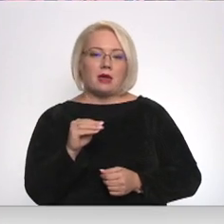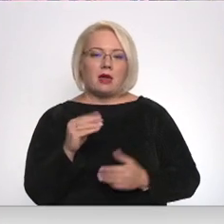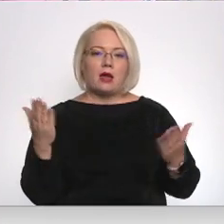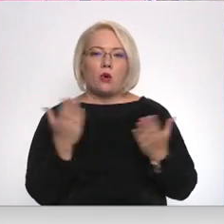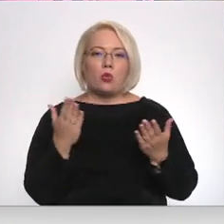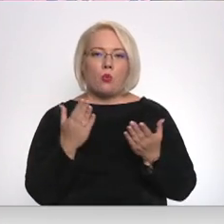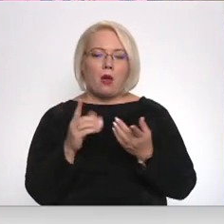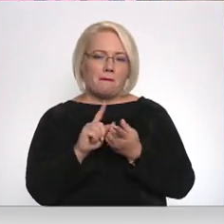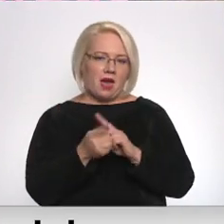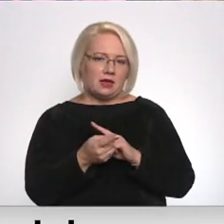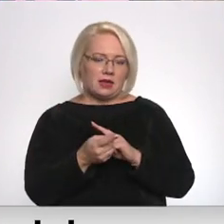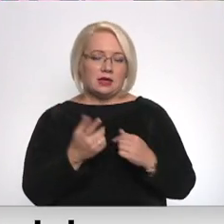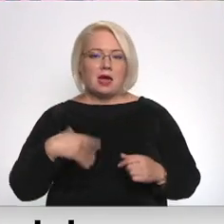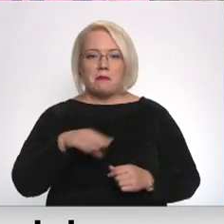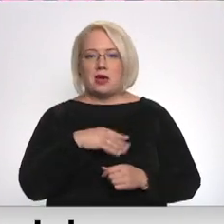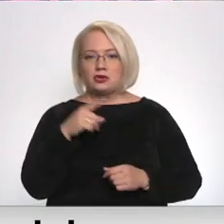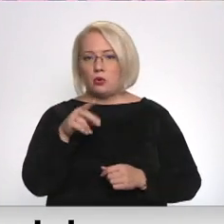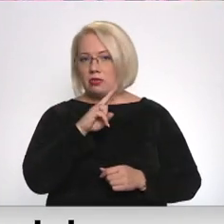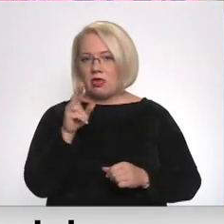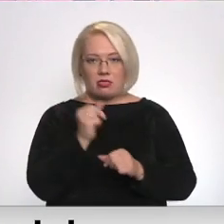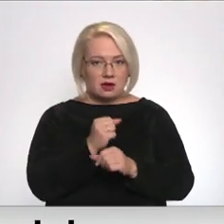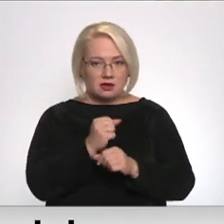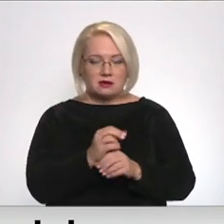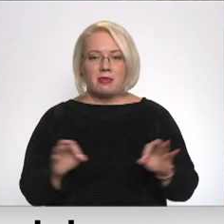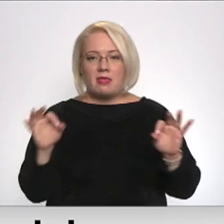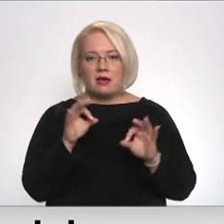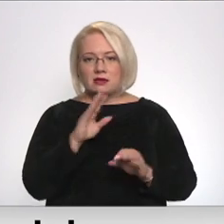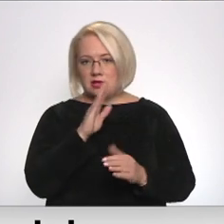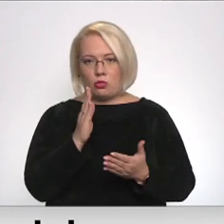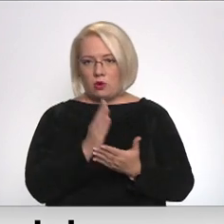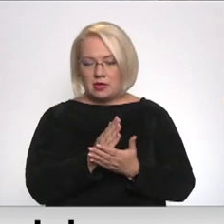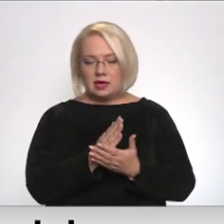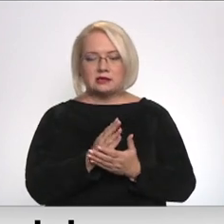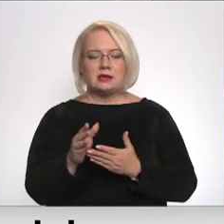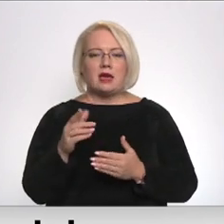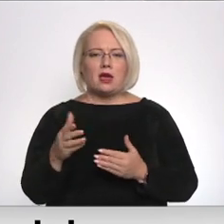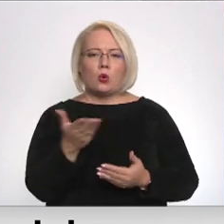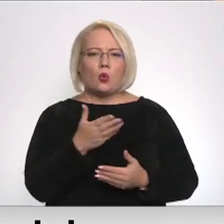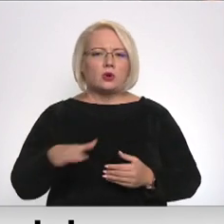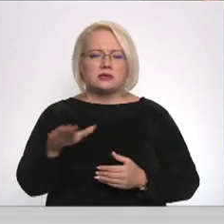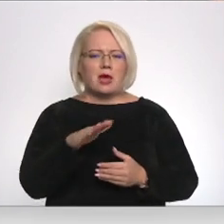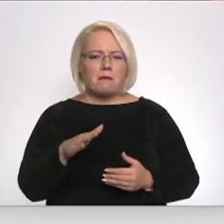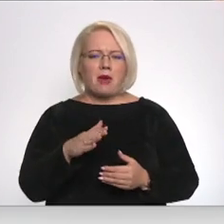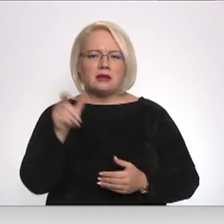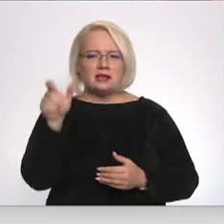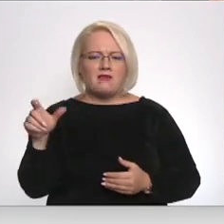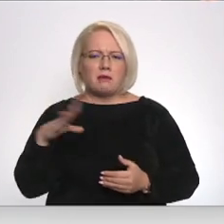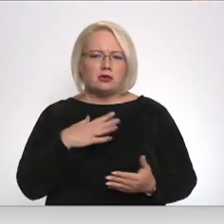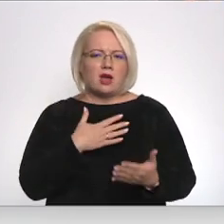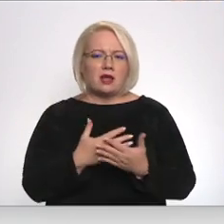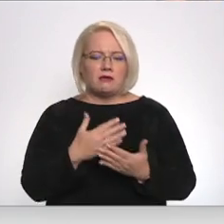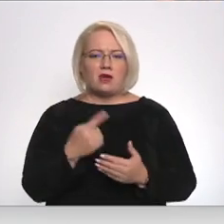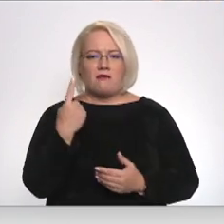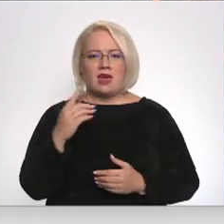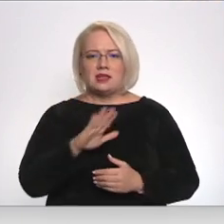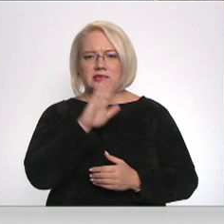ko mainīt. Un ja mēs to nedarīsim, tad arī nekas nenotiks. Vēlētāji Kurzemes pusē bijuši tik aktīvi, ka jau dienas pirmajā pusē